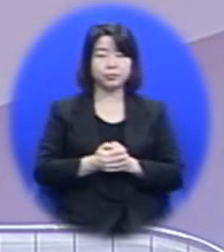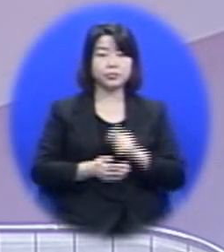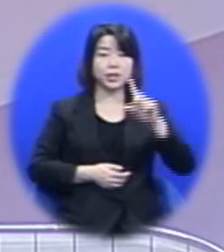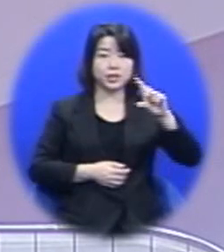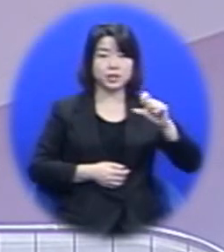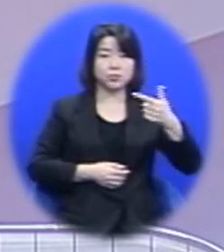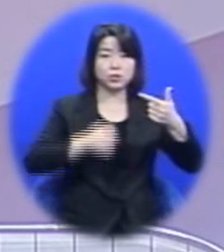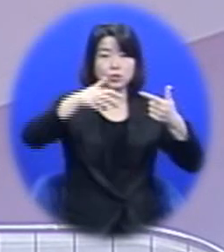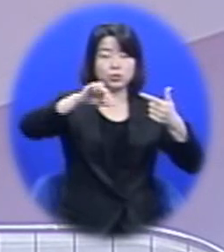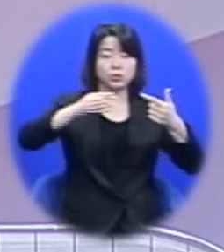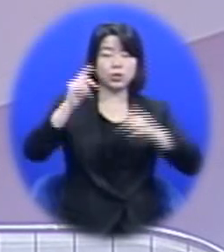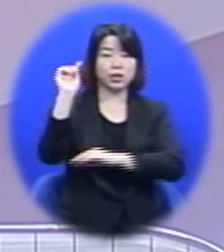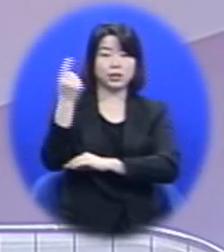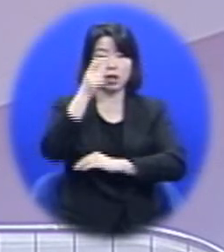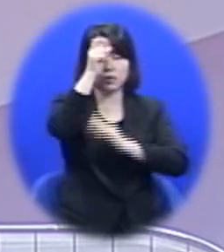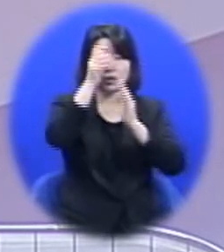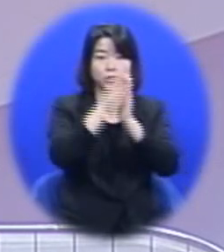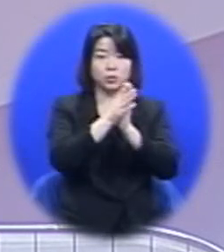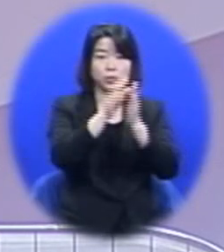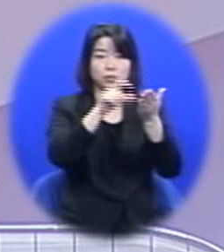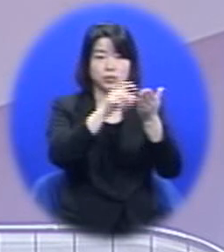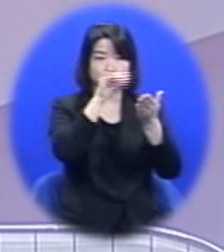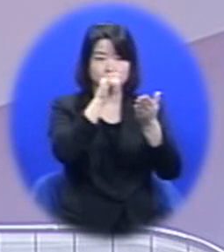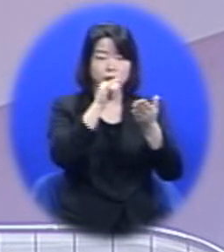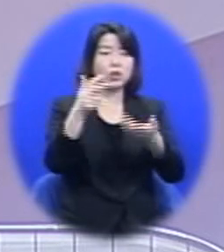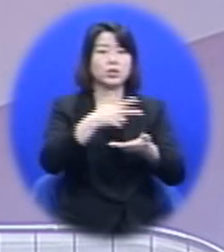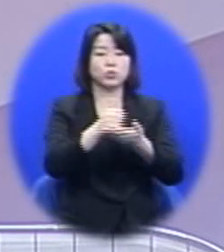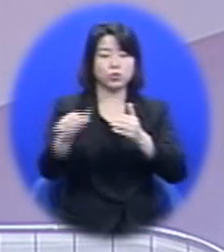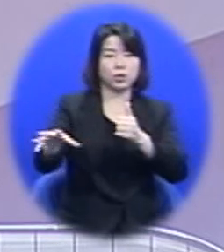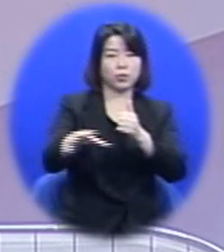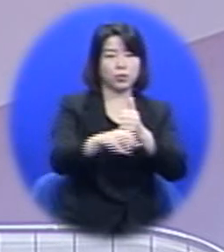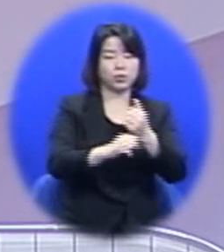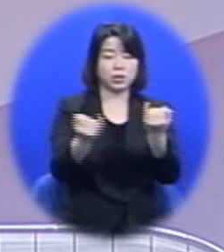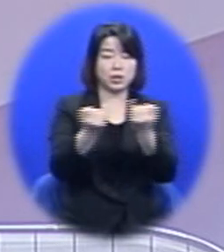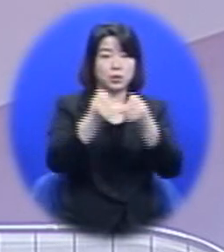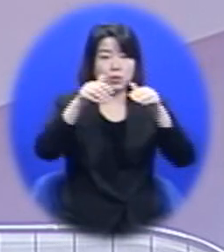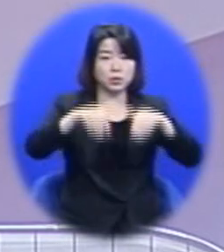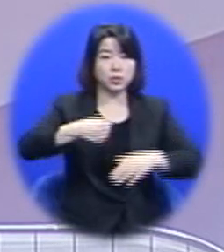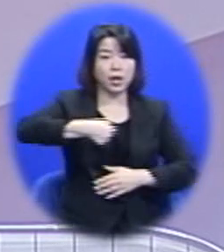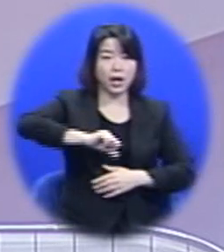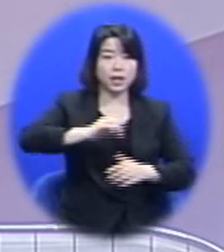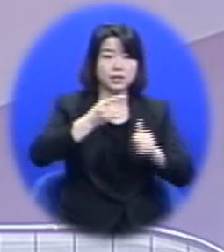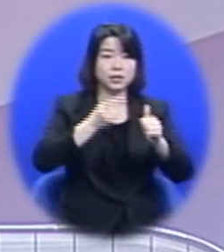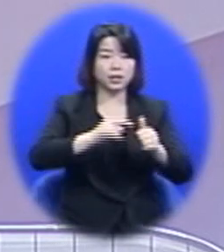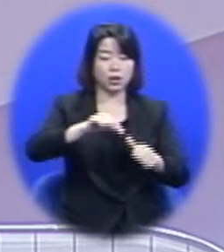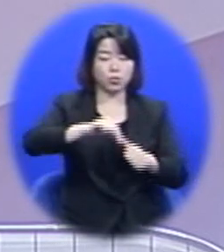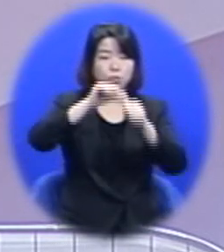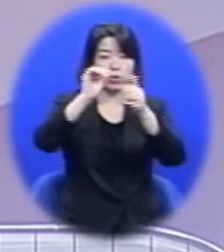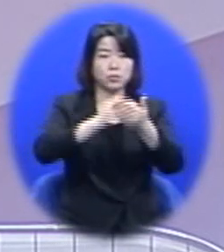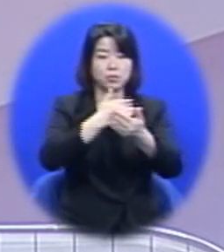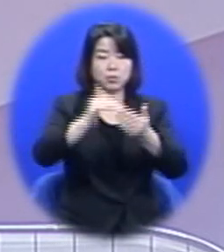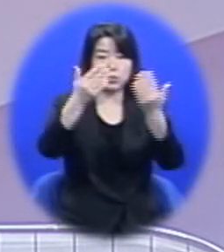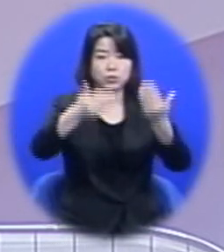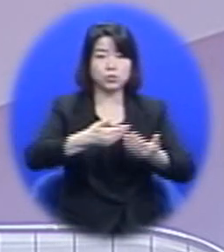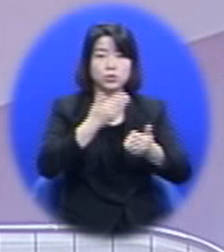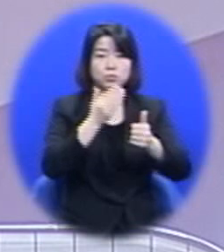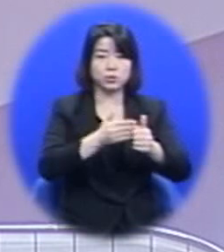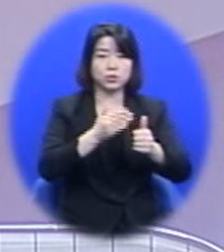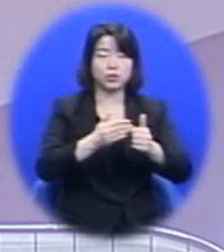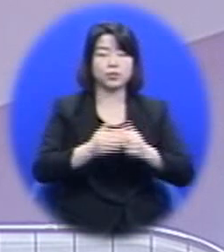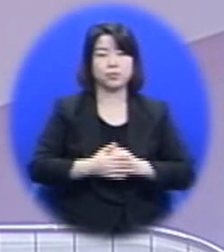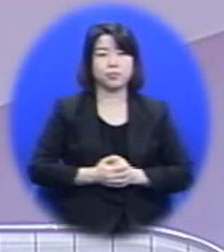16절에 다윗이 이렇게 기도합니다. 주님께서 거느리신 여종의 아들에게 구원을 베풀어 주십시오.